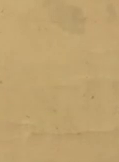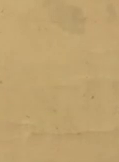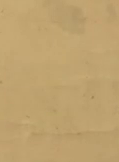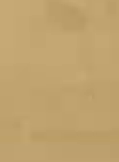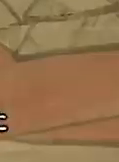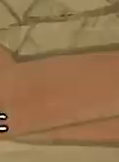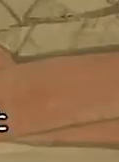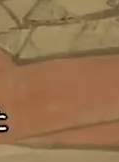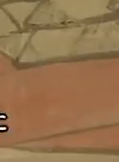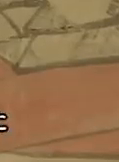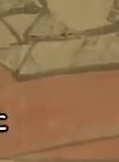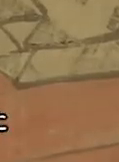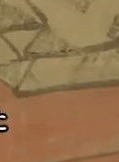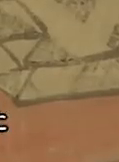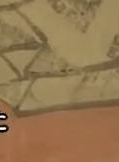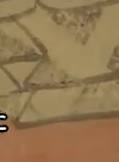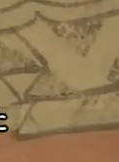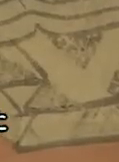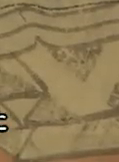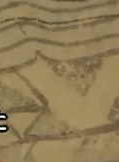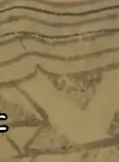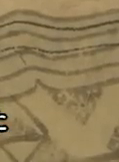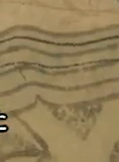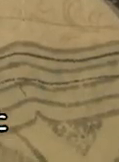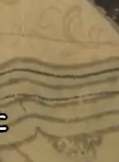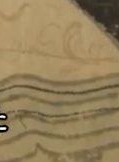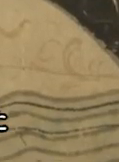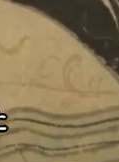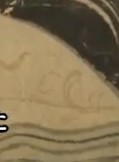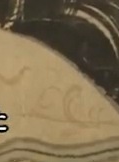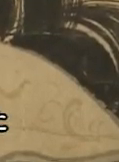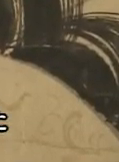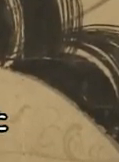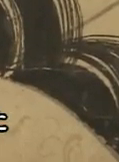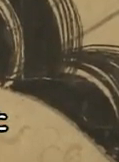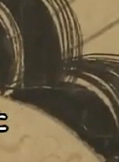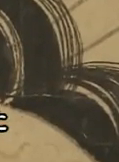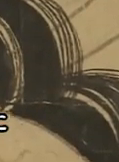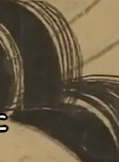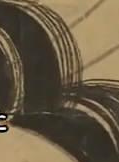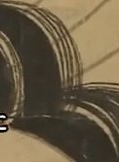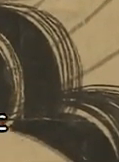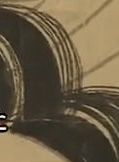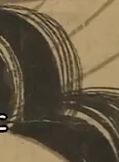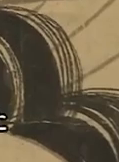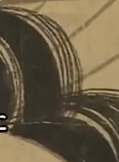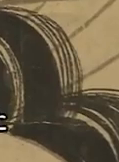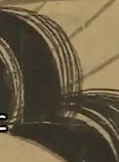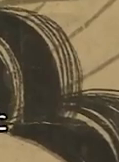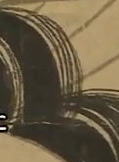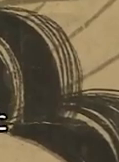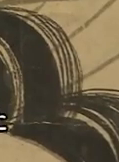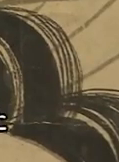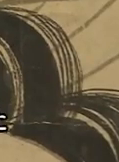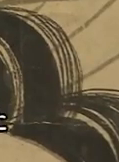歌を志し女流歌人伊勢姫の作風を慕って、小袖に居を構えて和歌に専念し